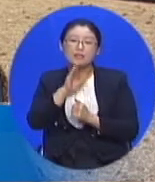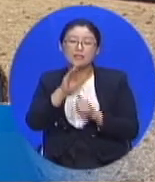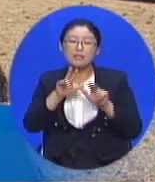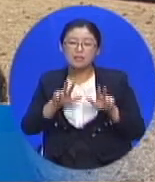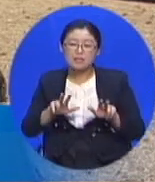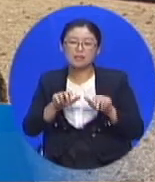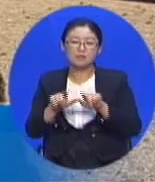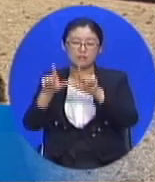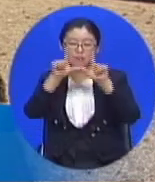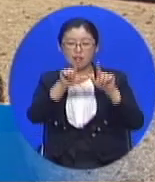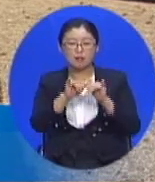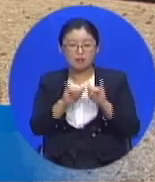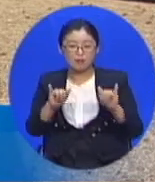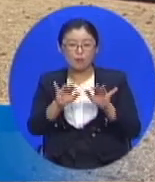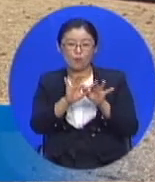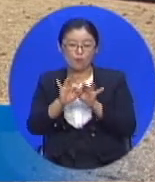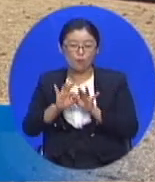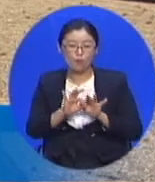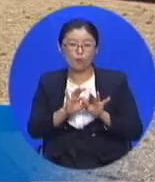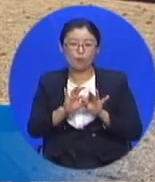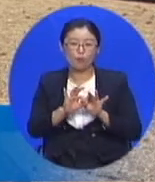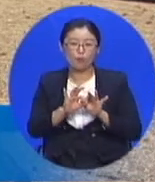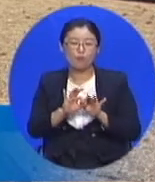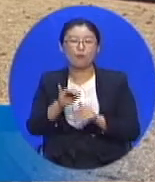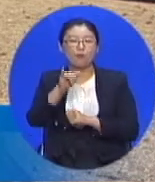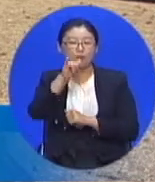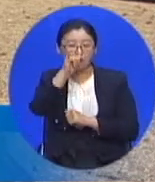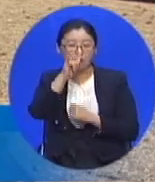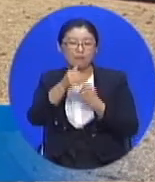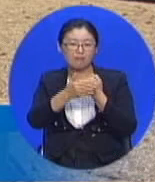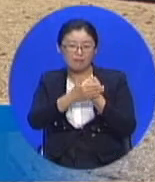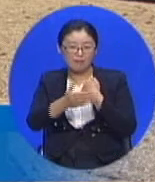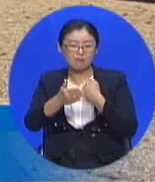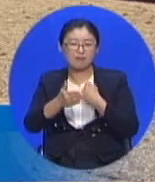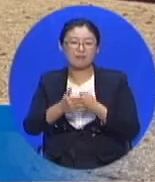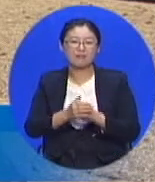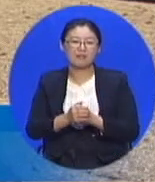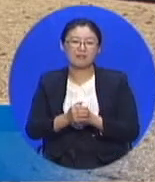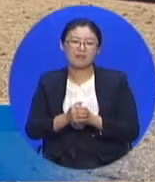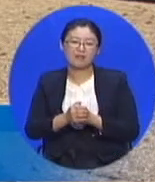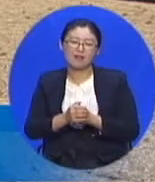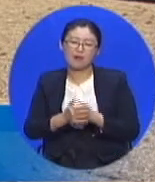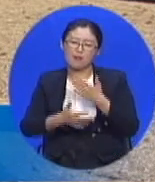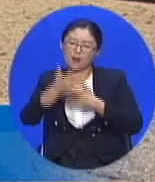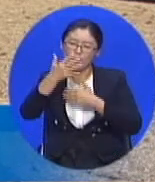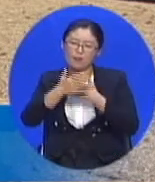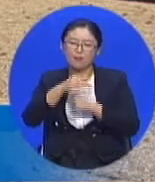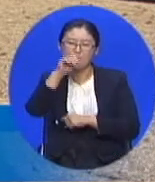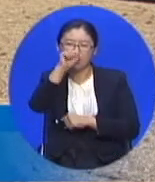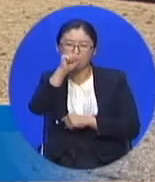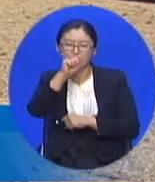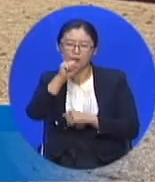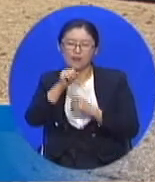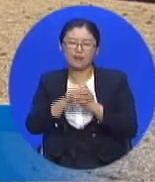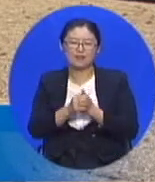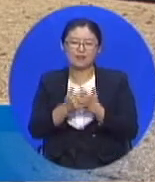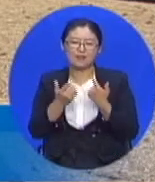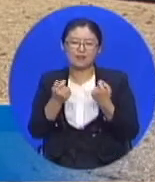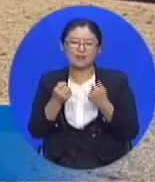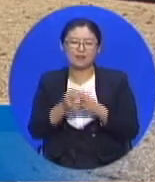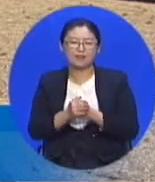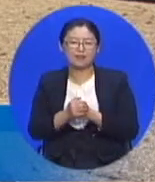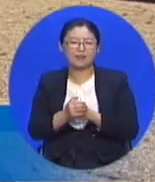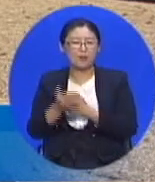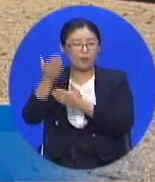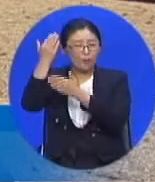있는 사람들의 삶과 유리되지 않는 그런 당위정을 잘 입혔기 때문에 아마 많은 관객들이 좋아하면서 또 지나간 인물에